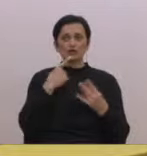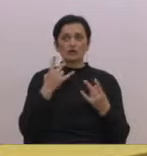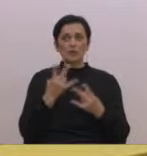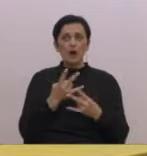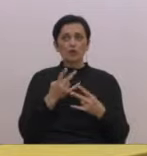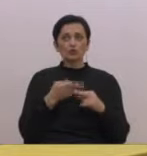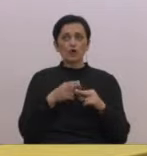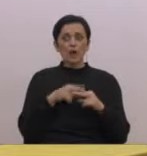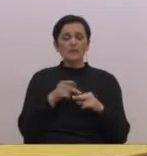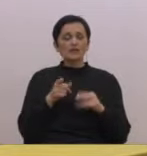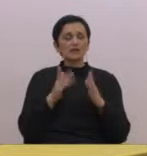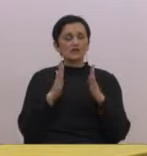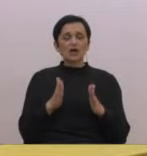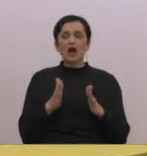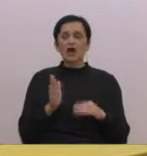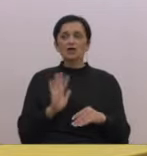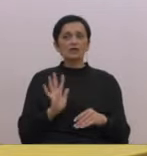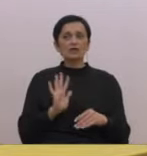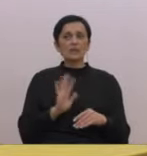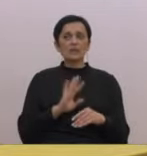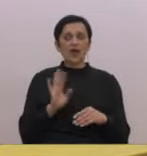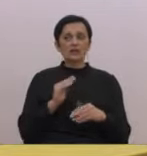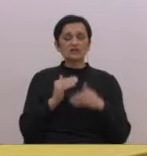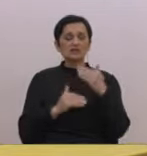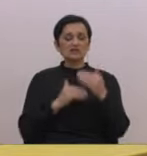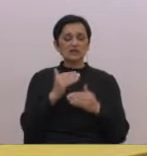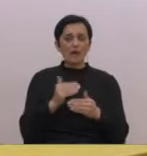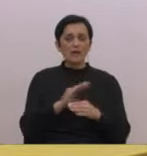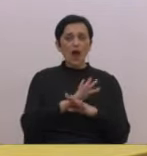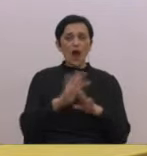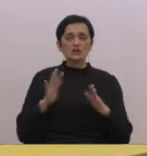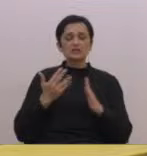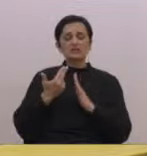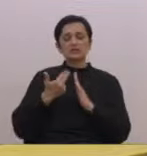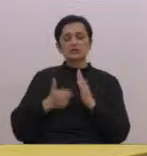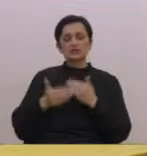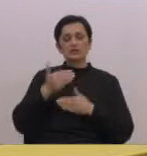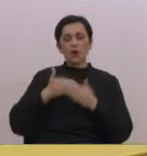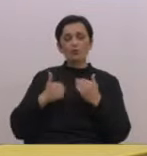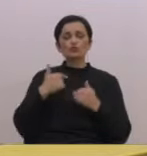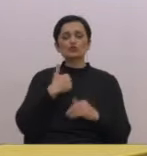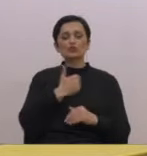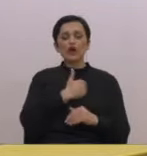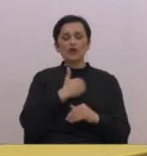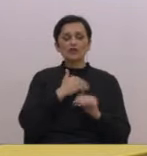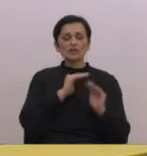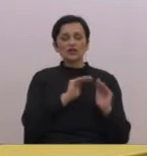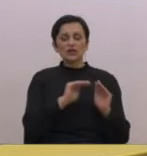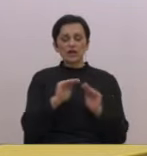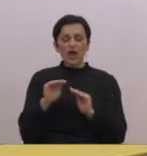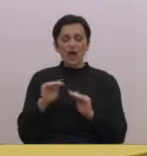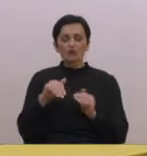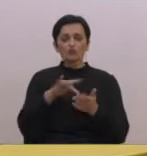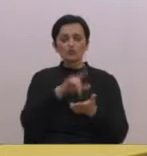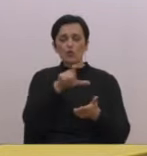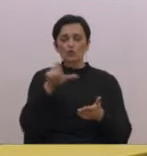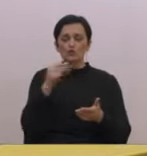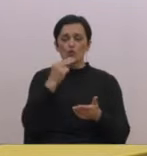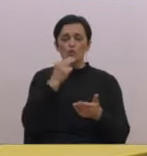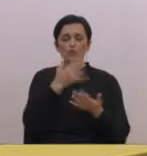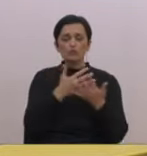არ განისაზღვრება არ წარმატება და არ წარუმატებლობა. ჩვენ გვინდა, რომ ხელმისაწვდომი იყოს ყველა პროდუქტი ჩვენი მოსახლეობის, მათ ქონდეთ